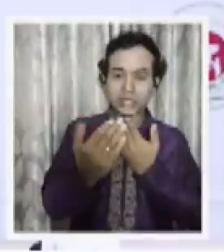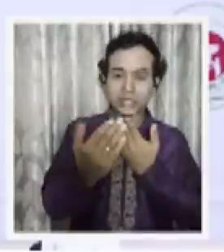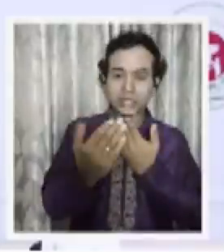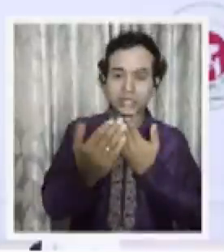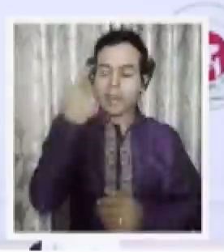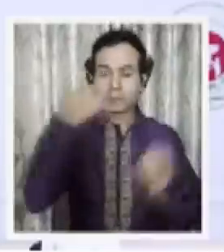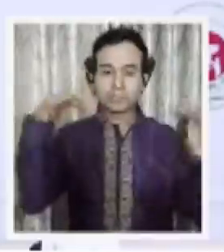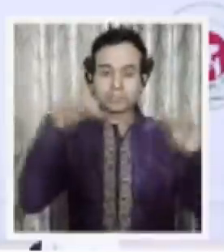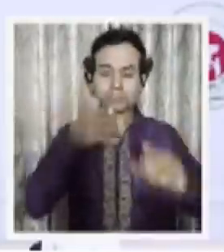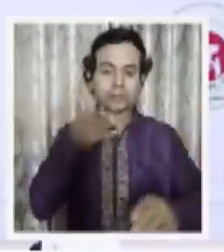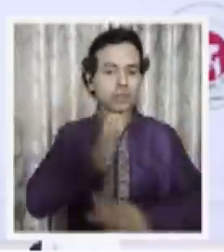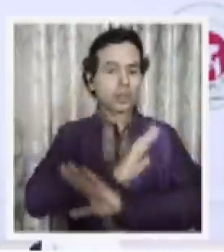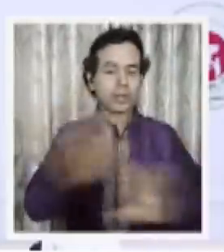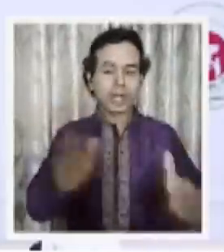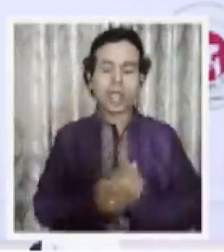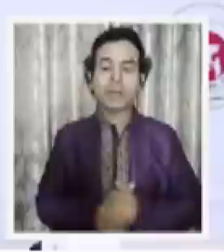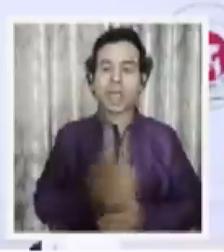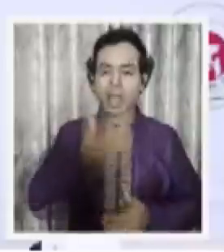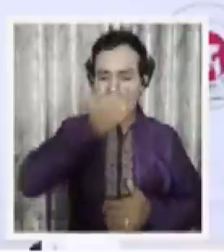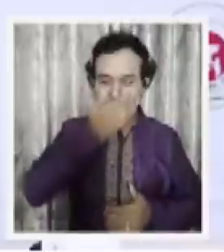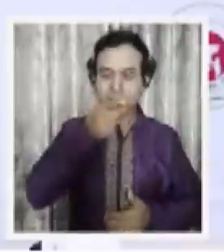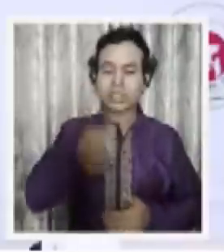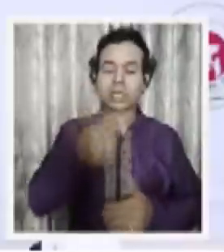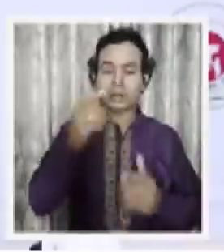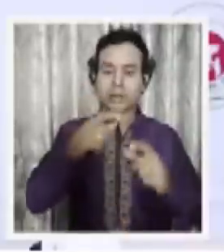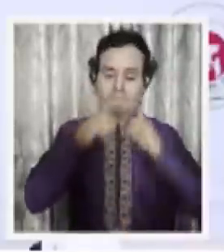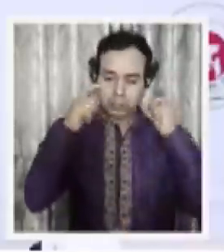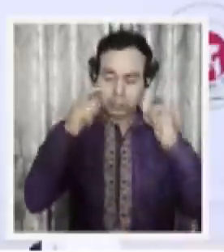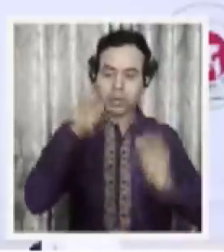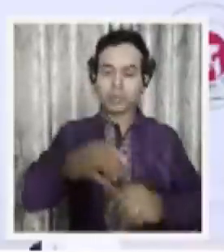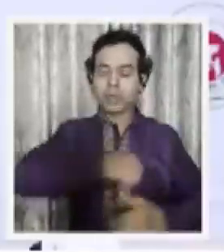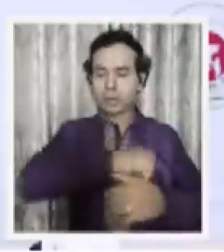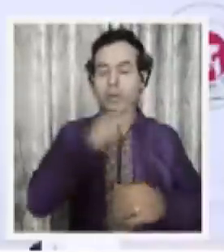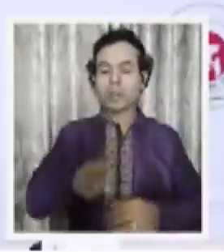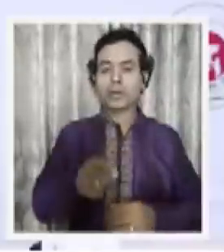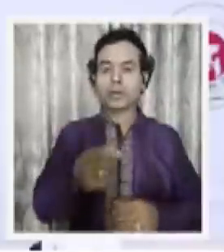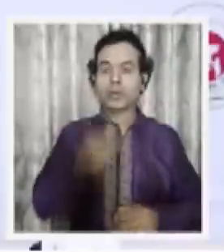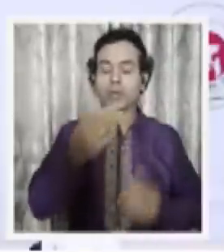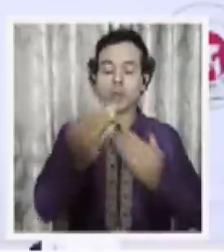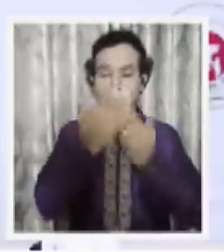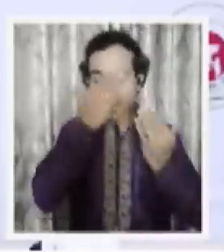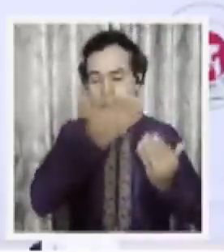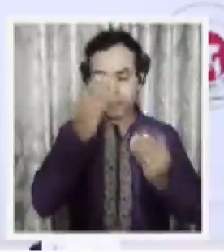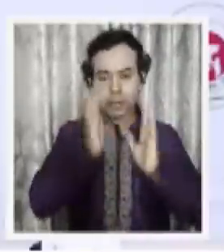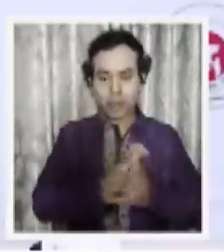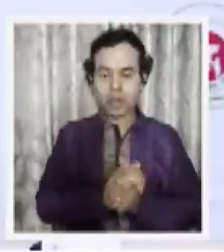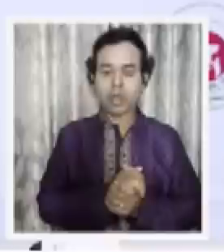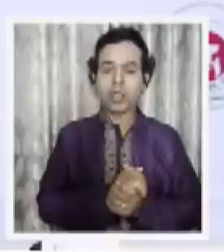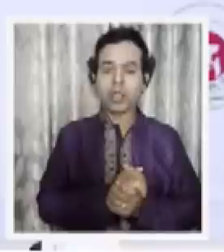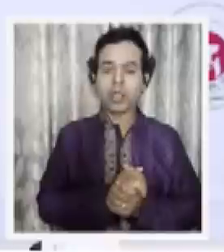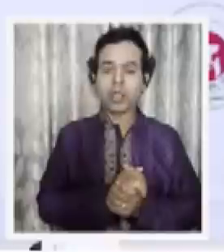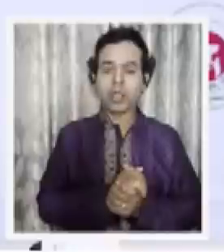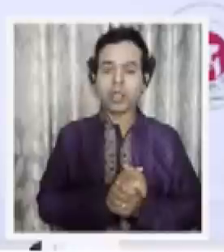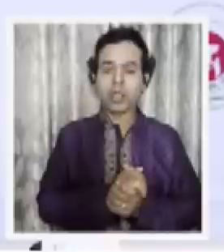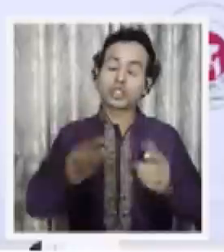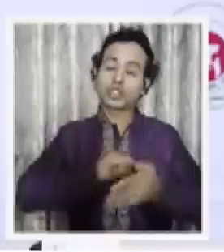এবং প্রত্যেকটি জিনিস একই সাথে করতে হবে, শুধু বিচ্ছিন্নভাবে একটি না, সবগুলো স্বাস্থ্য নিয়ম একই সাথে পালন করতে হবে, তবেই